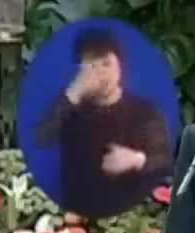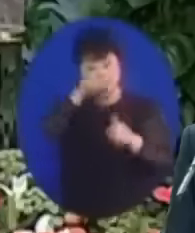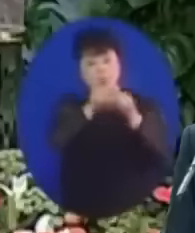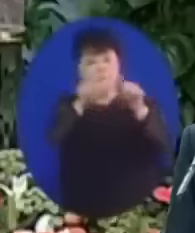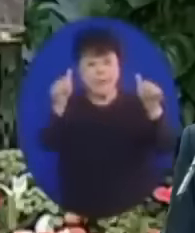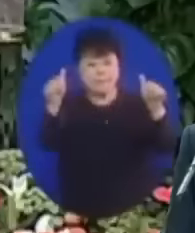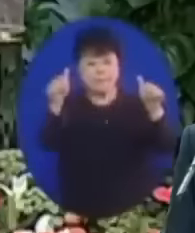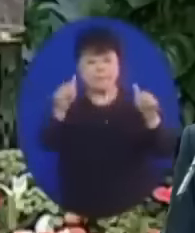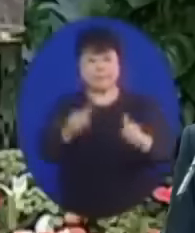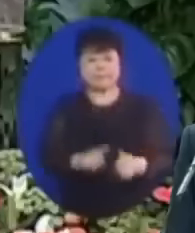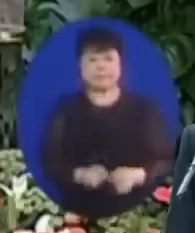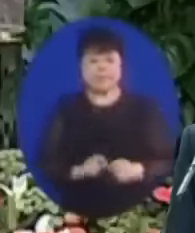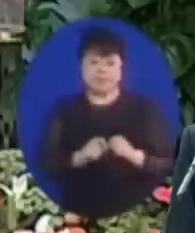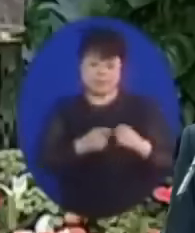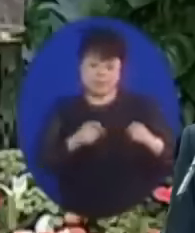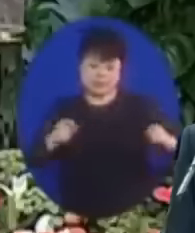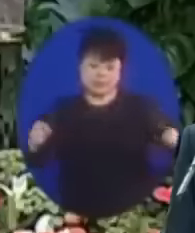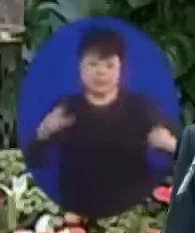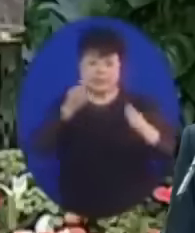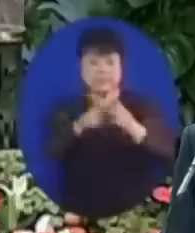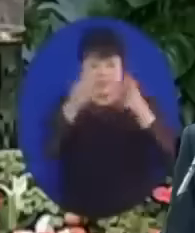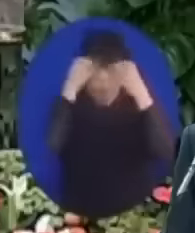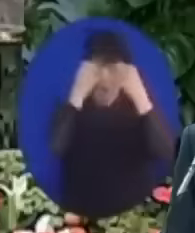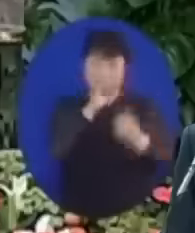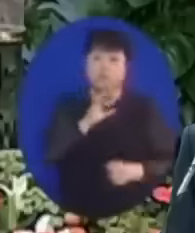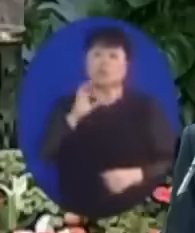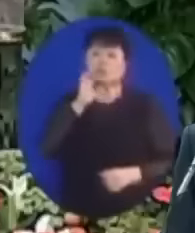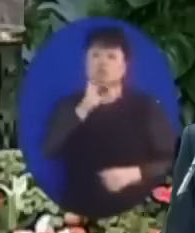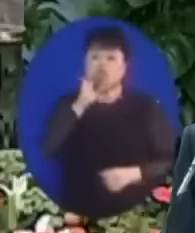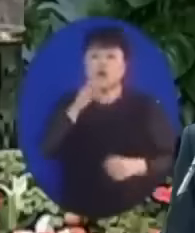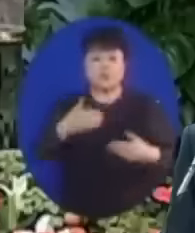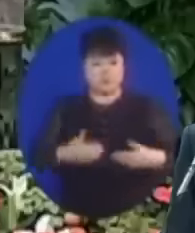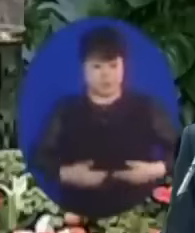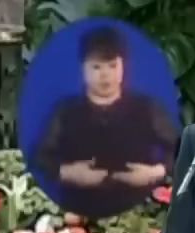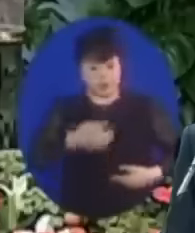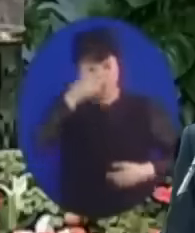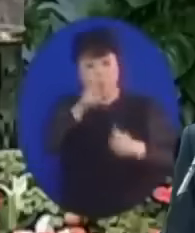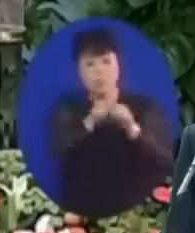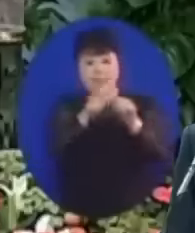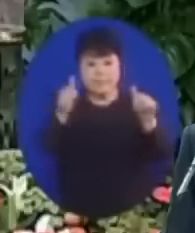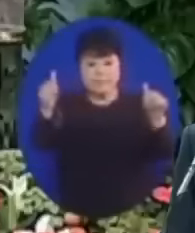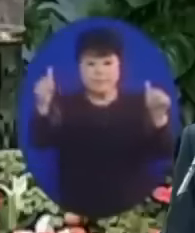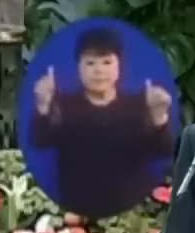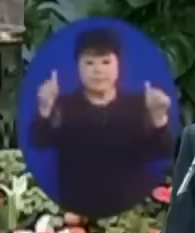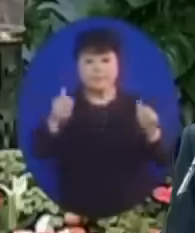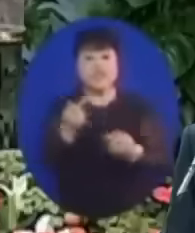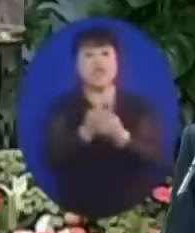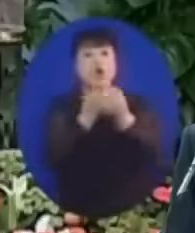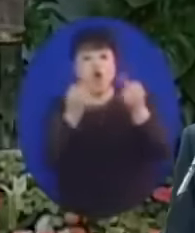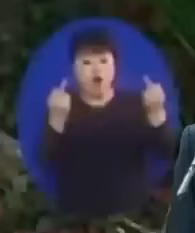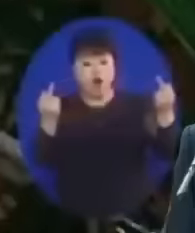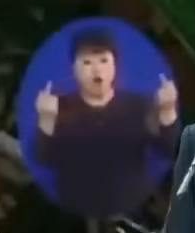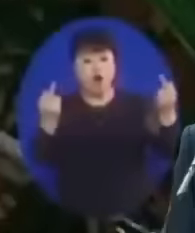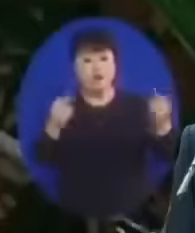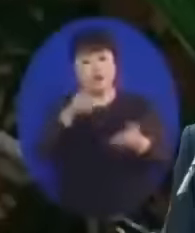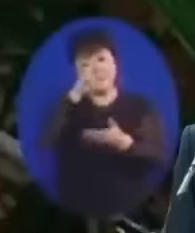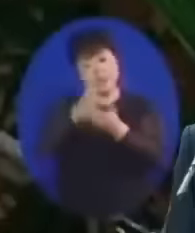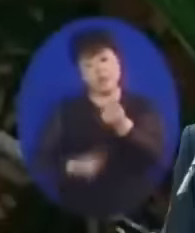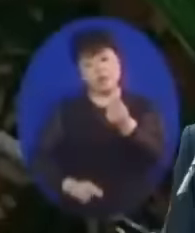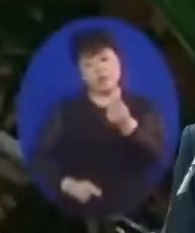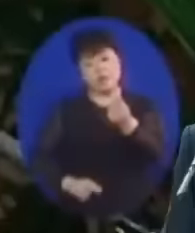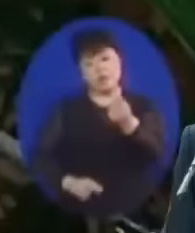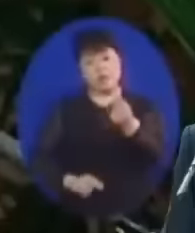요셉은 기나긴 세월의 고난을 겪어야 되는 것입니다. 요셉은 형들에게